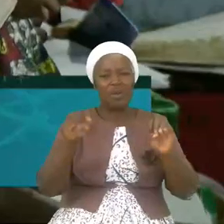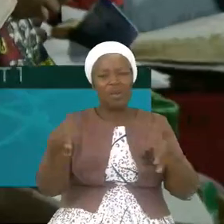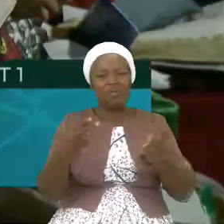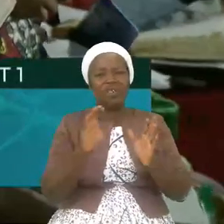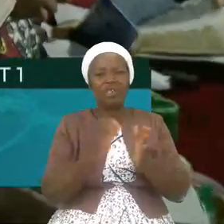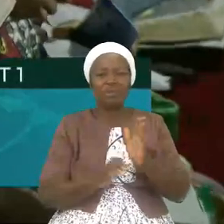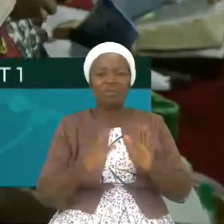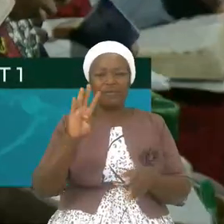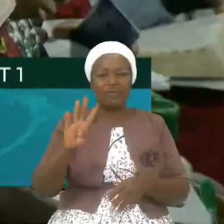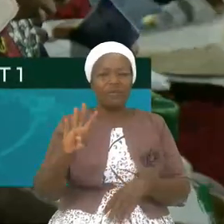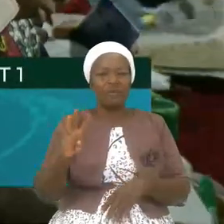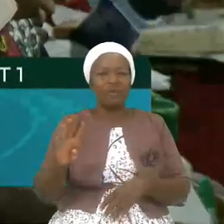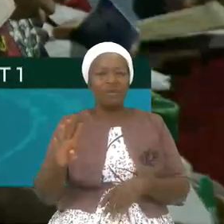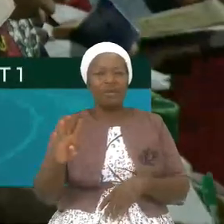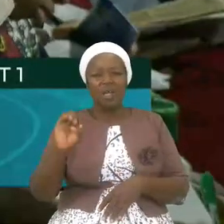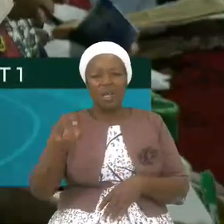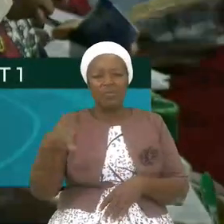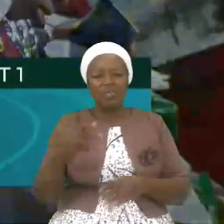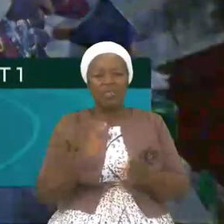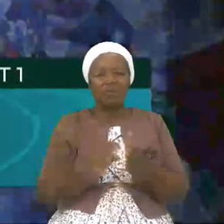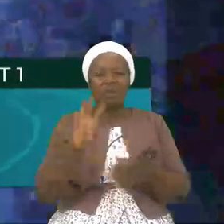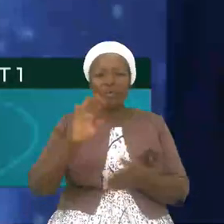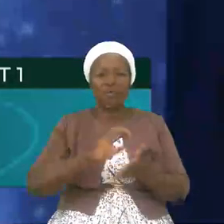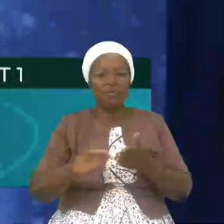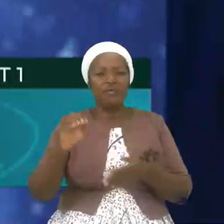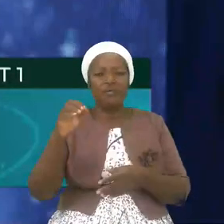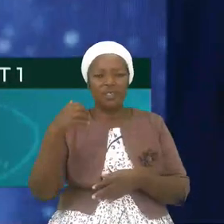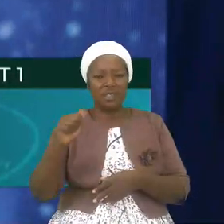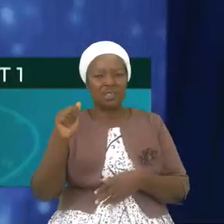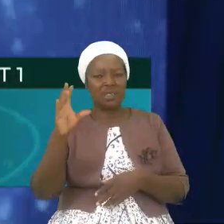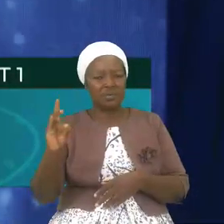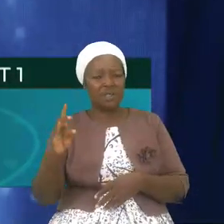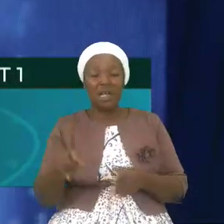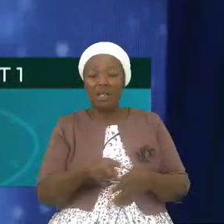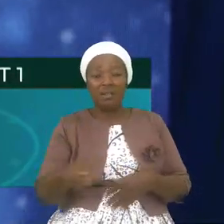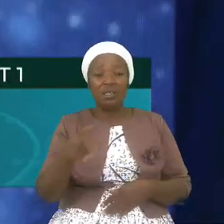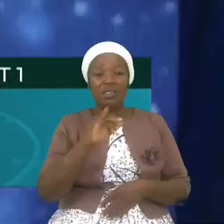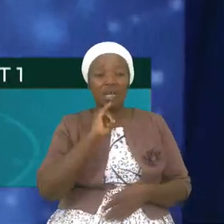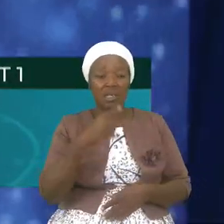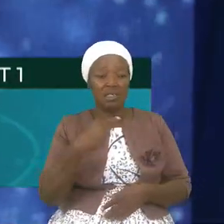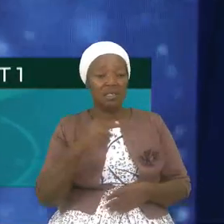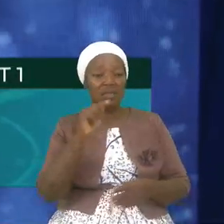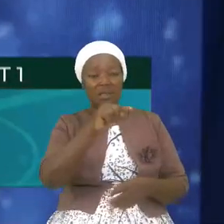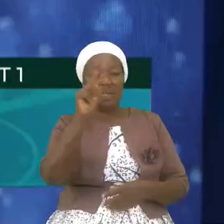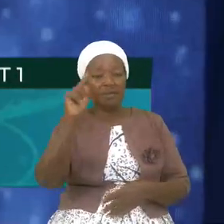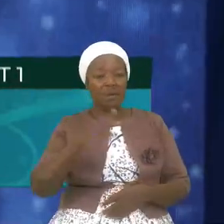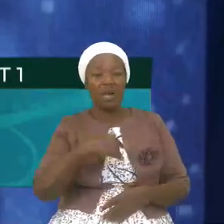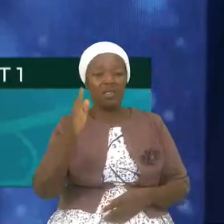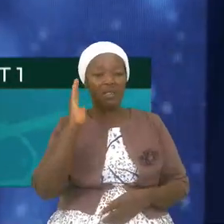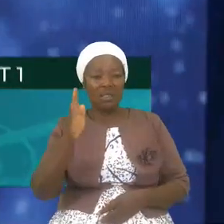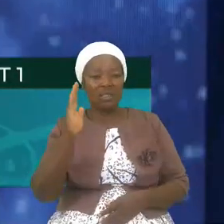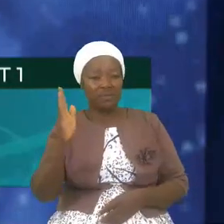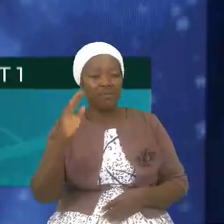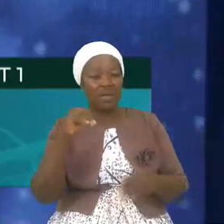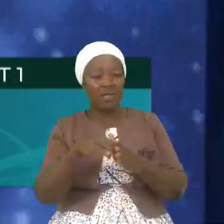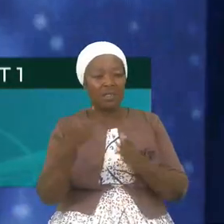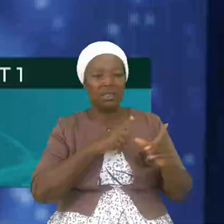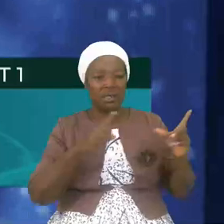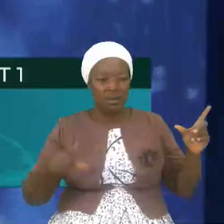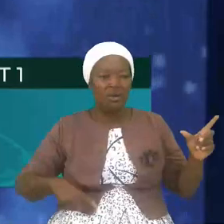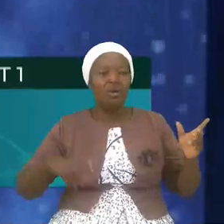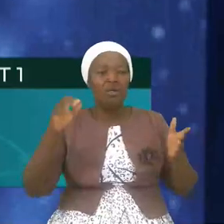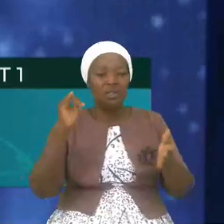chapitre 4, voyons le verset 17. Éphésiens 4, 17. Voici donc ce que je dis et ce que je